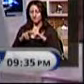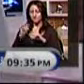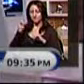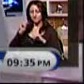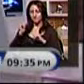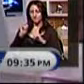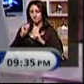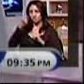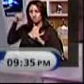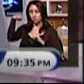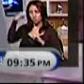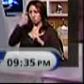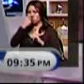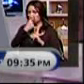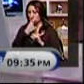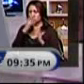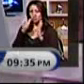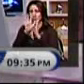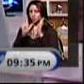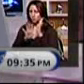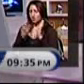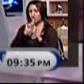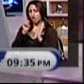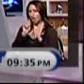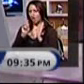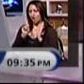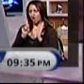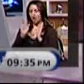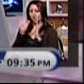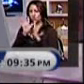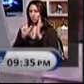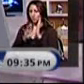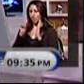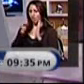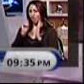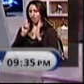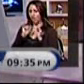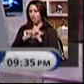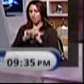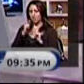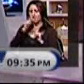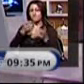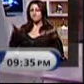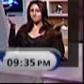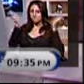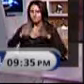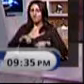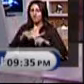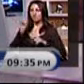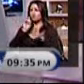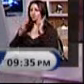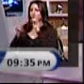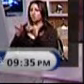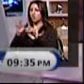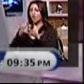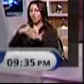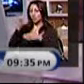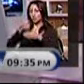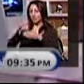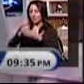الراجل ده غير شرعي، لانه اذا كان في 13.5 مليون واحد حطوه في القصر، انا جايب عدد اكبر، عايز انتخابات رئاسية